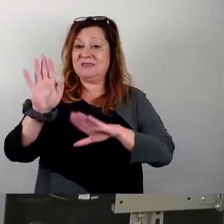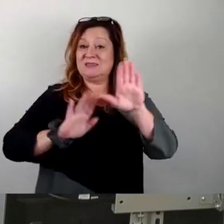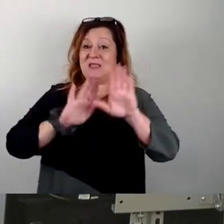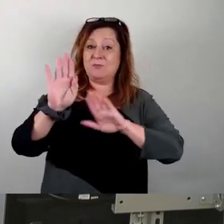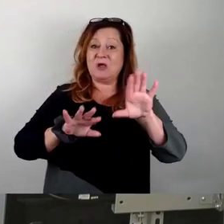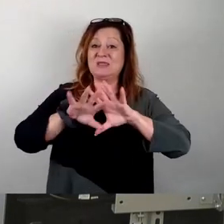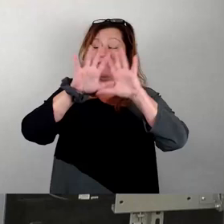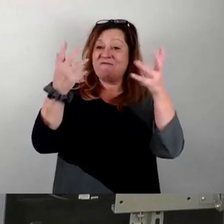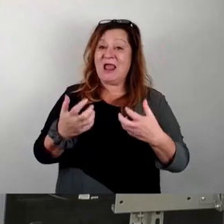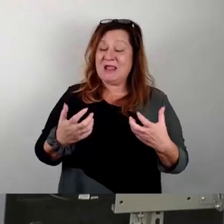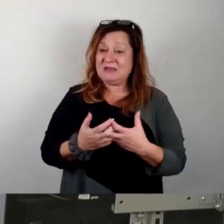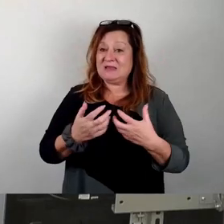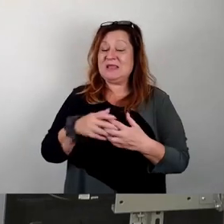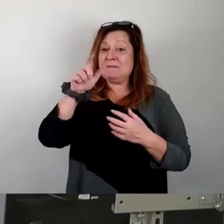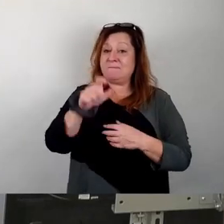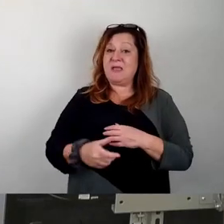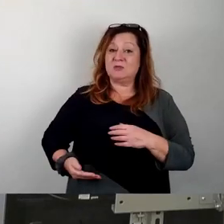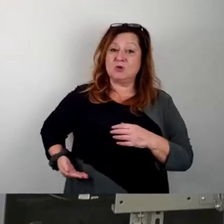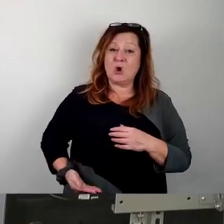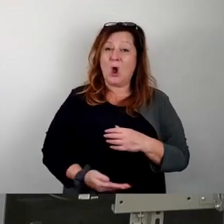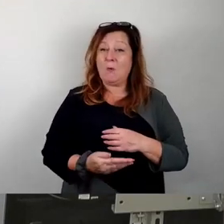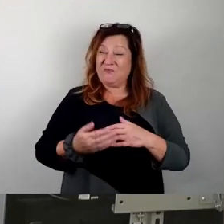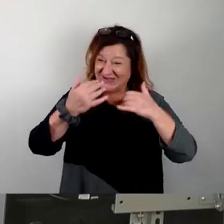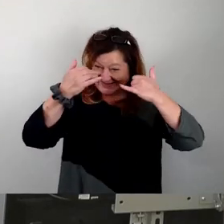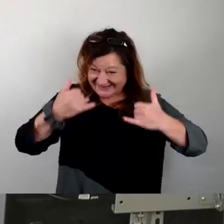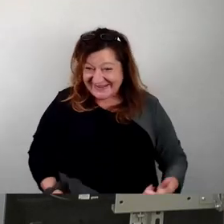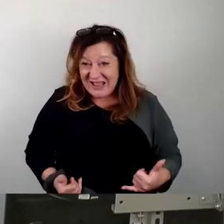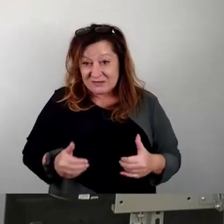später, ist der Vorschlag ein absurder Rückschritt.